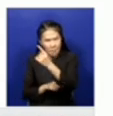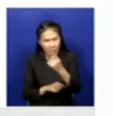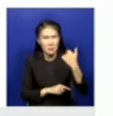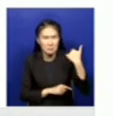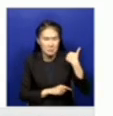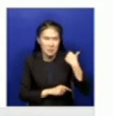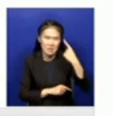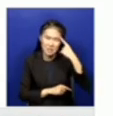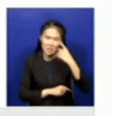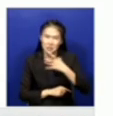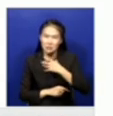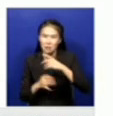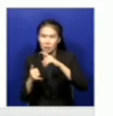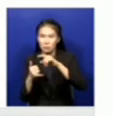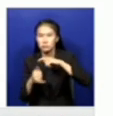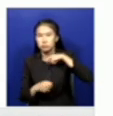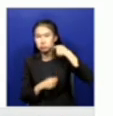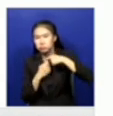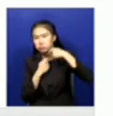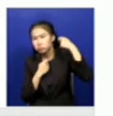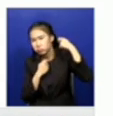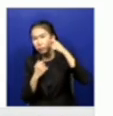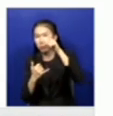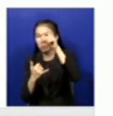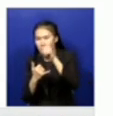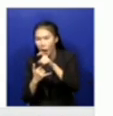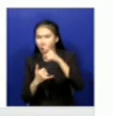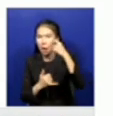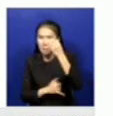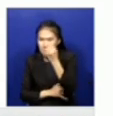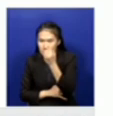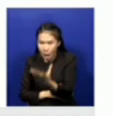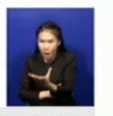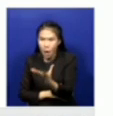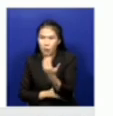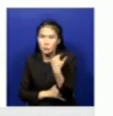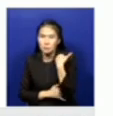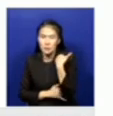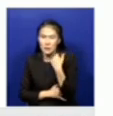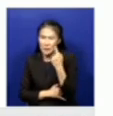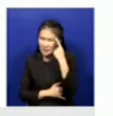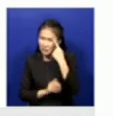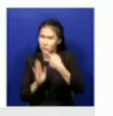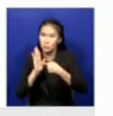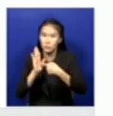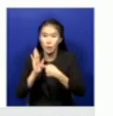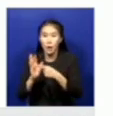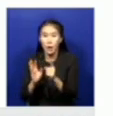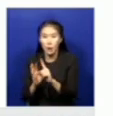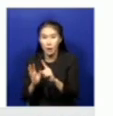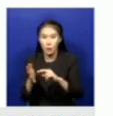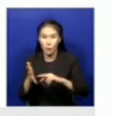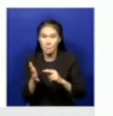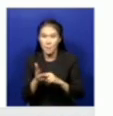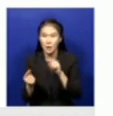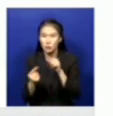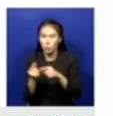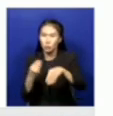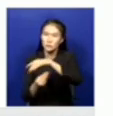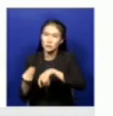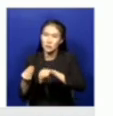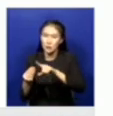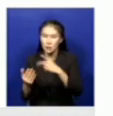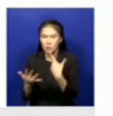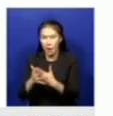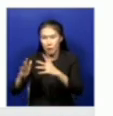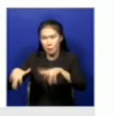การฆ่าตัวตายของพี่น้องประชาชนสูงขึ้นแล้วส่วนสำคัญหลายเคสเกิดจากพิษเศรษฐกิจ